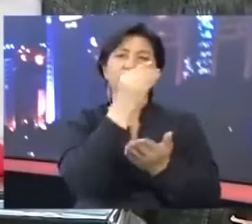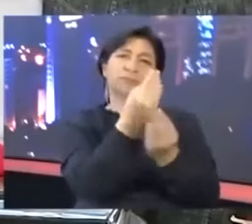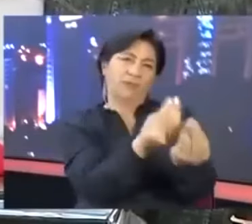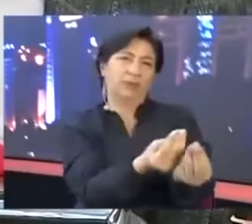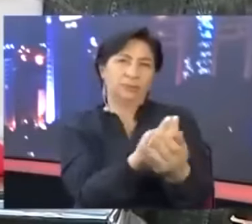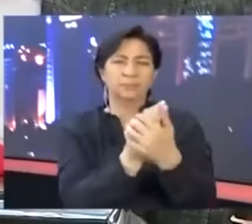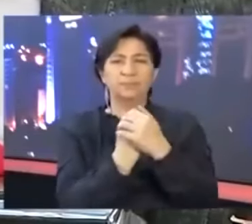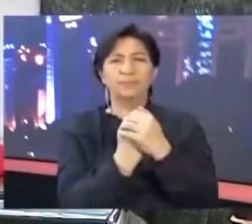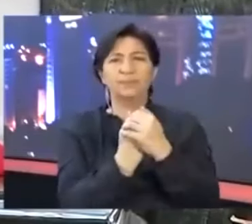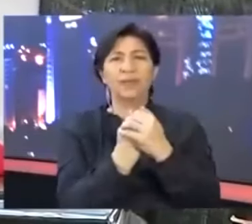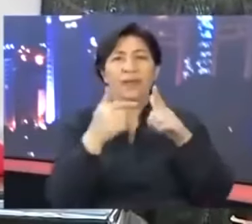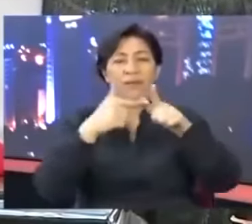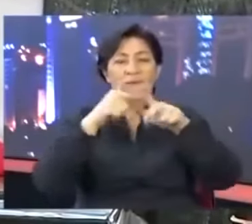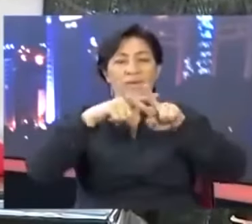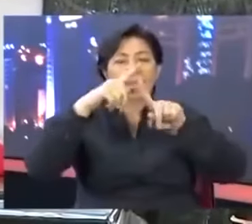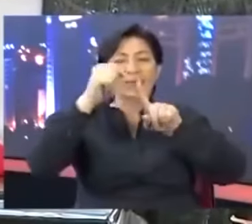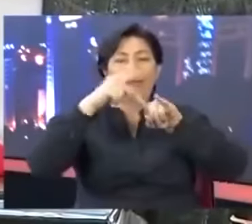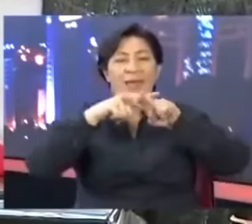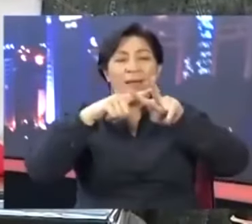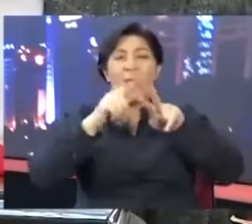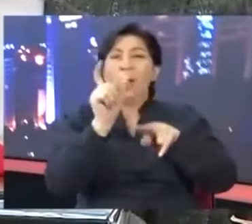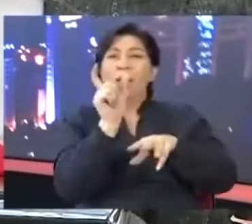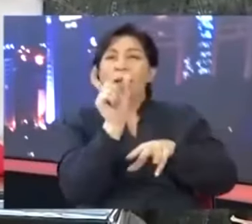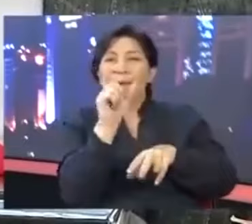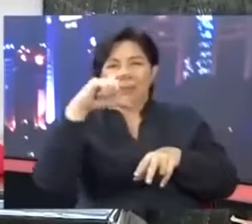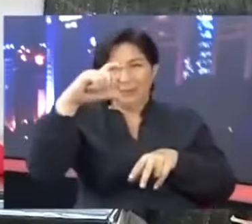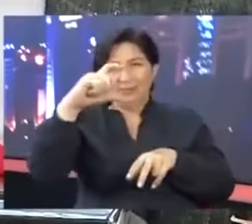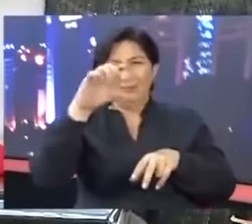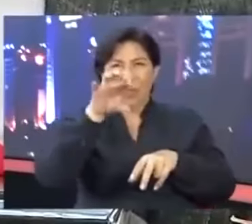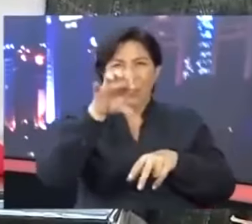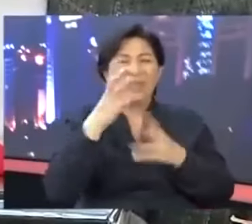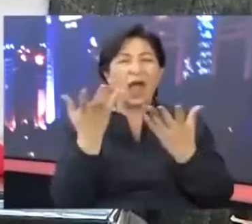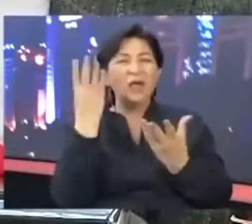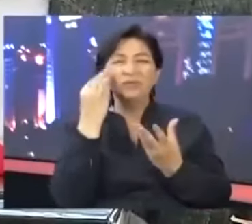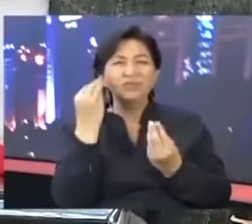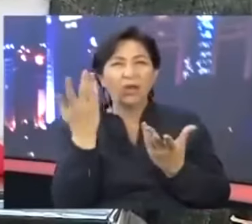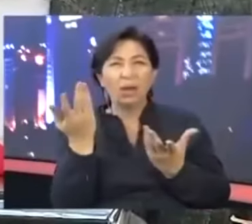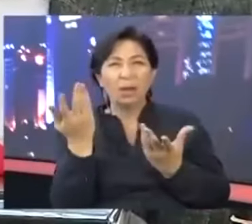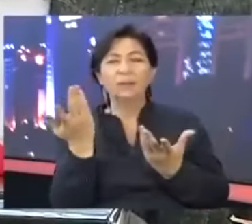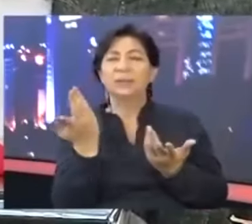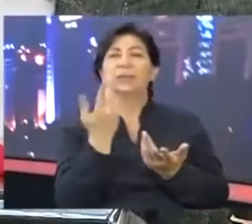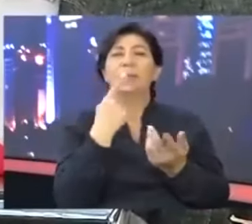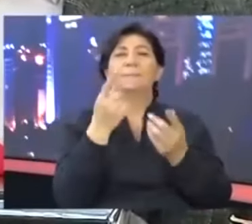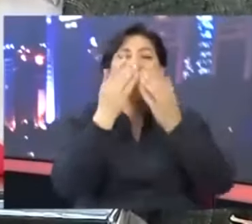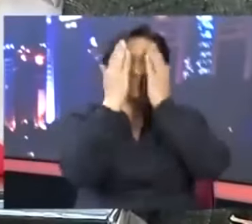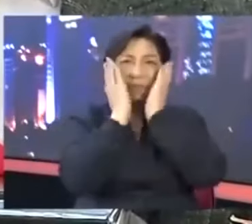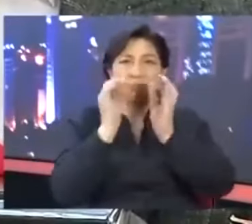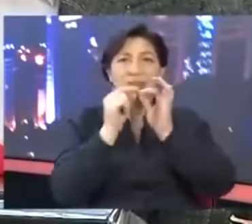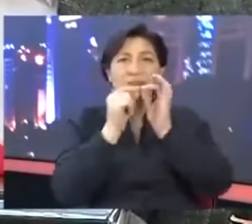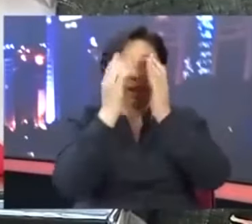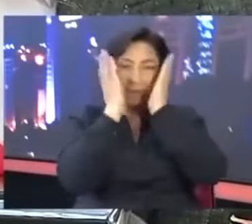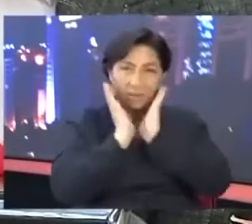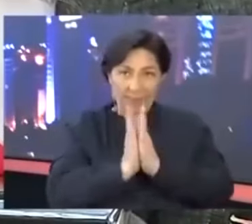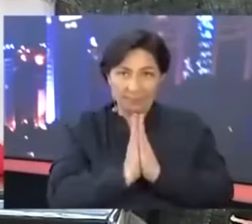ki şimdi Fatiha bölümünden nasıl bir şey anlayacak Eee zaten diyor ki Bismillahir Rahmanir Rahim